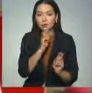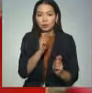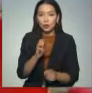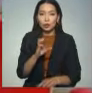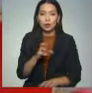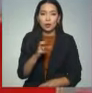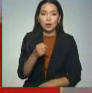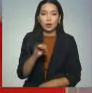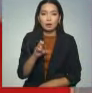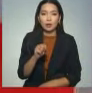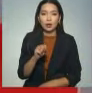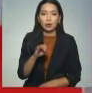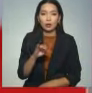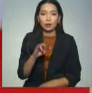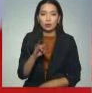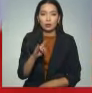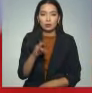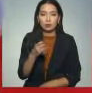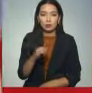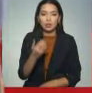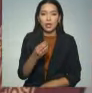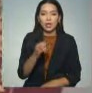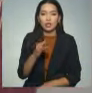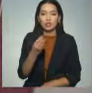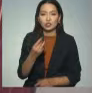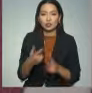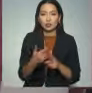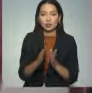Сүлеймен Бибабаұлының енші атты жаңа кітабының тұсауы кесілді.